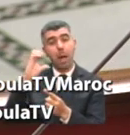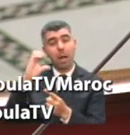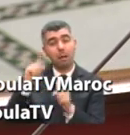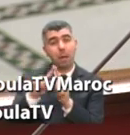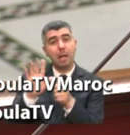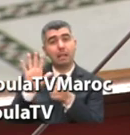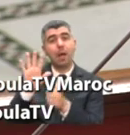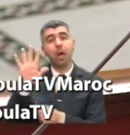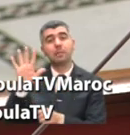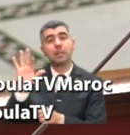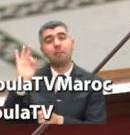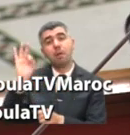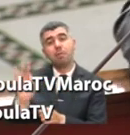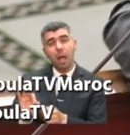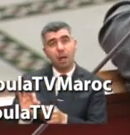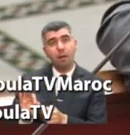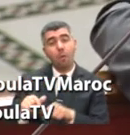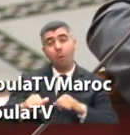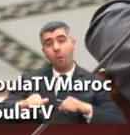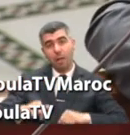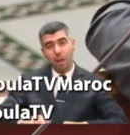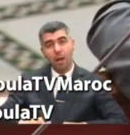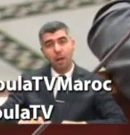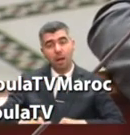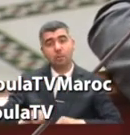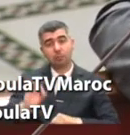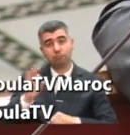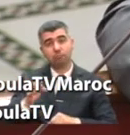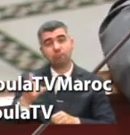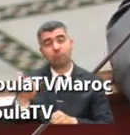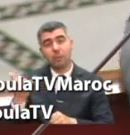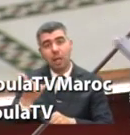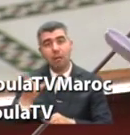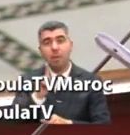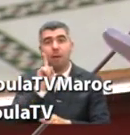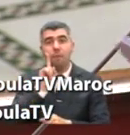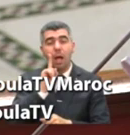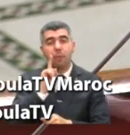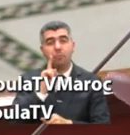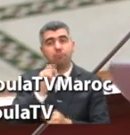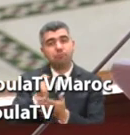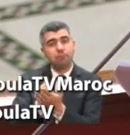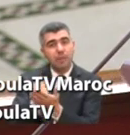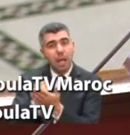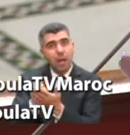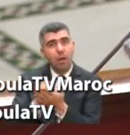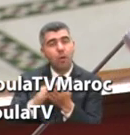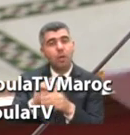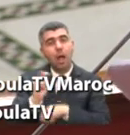56%. والوزارة طبعا تعطي واحد الأهمية كبيرة بالنسبة لتمدرس الفتيات، وخاصة الفتاة